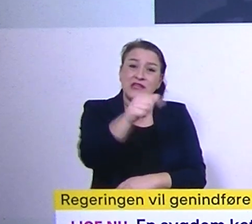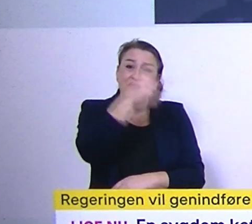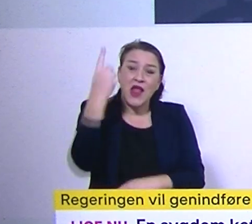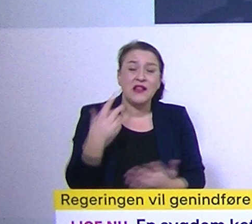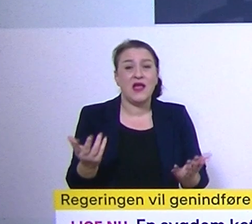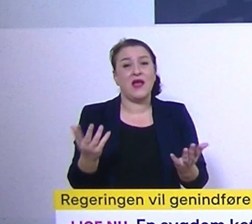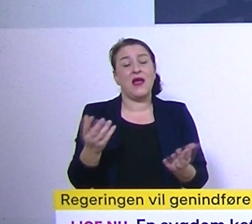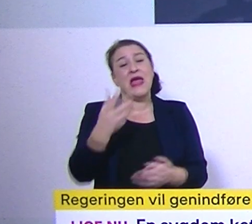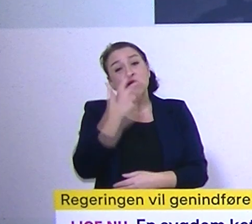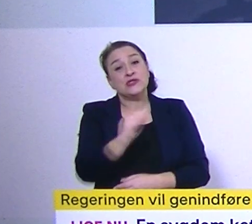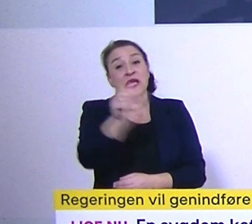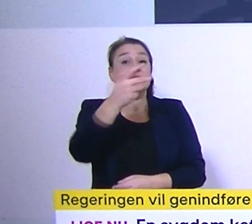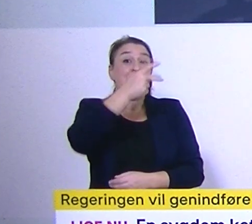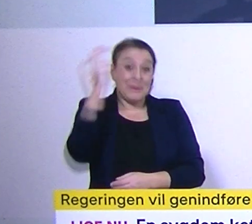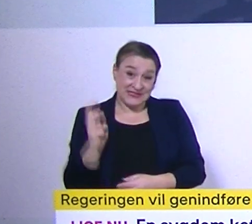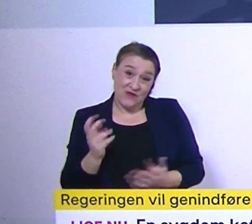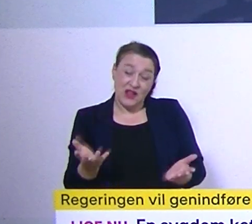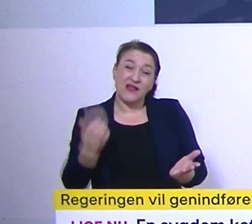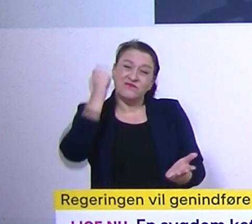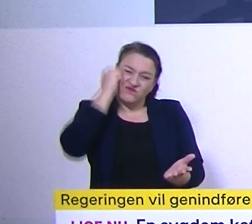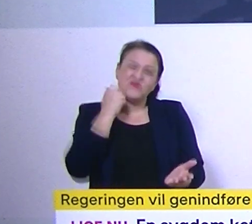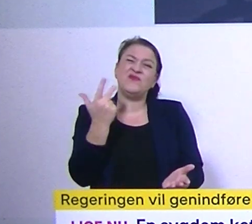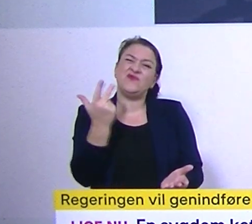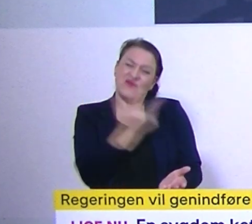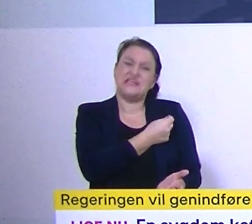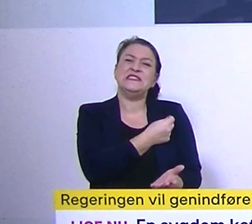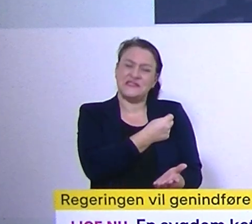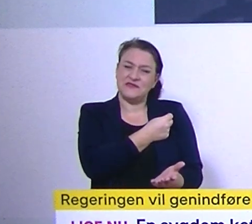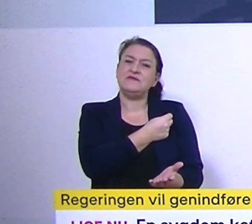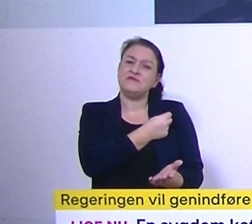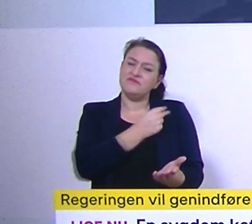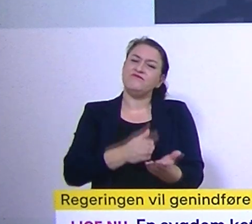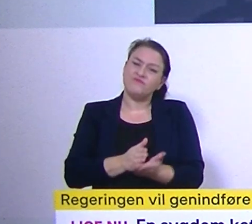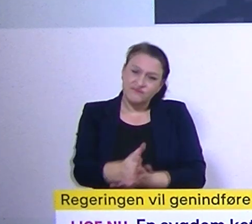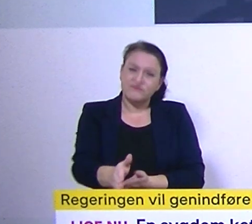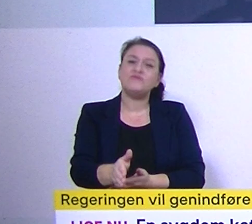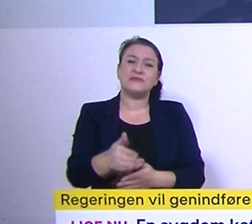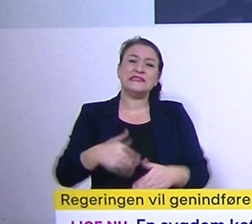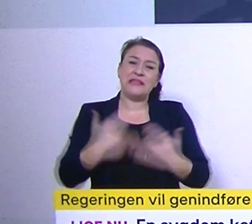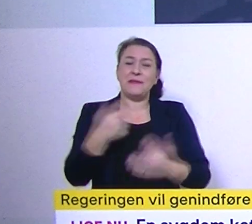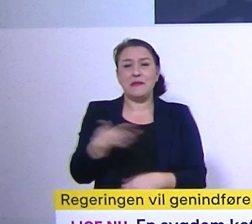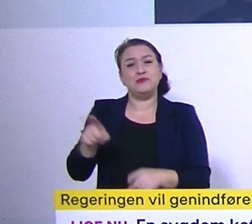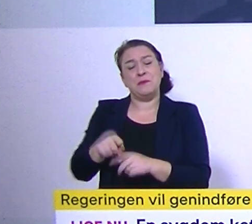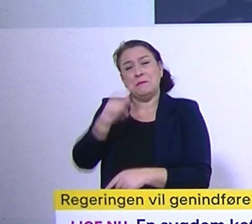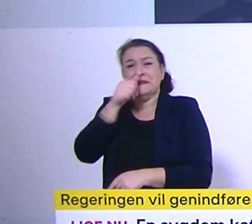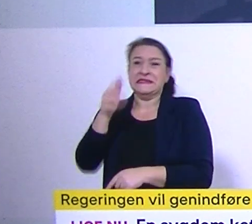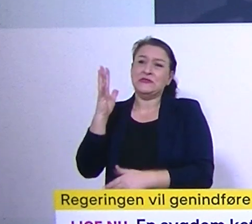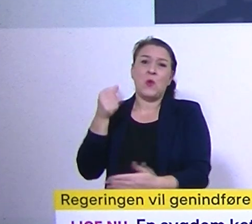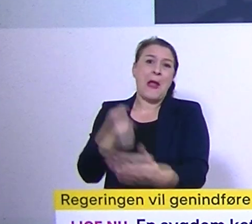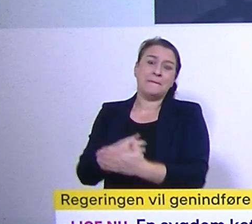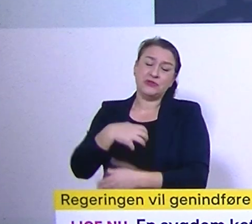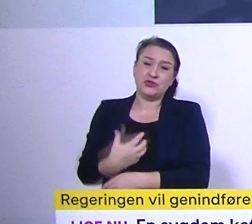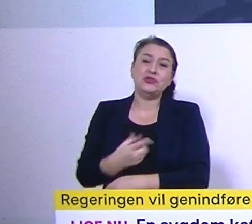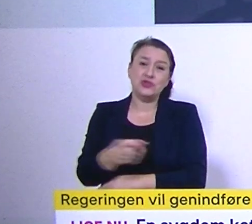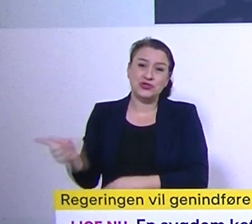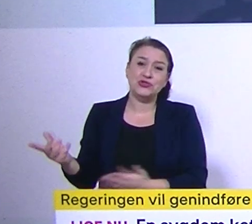inde i København. Og få den vaccine for at hjælpe det mest sårbare i vores samfund. Og med de